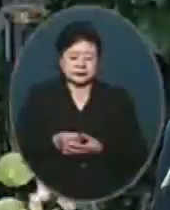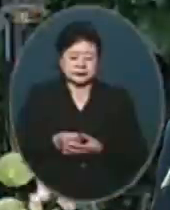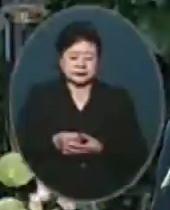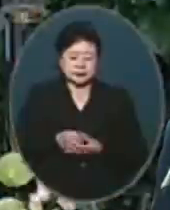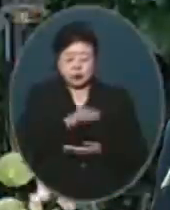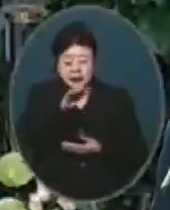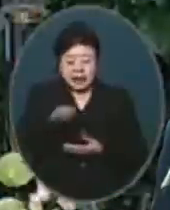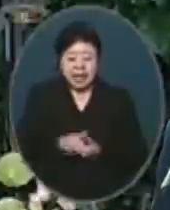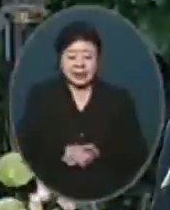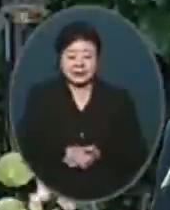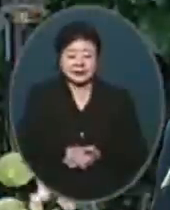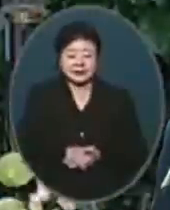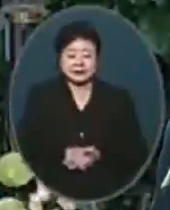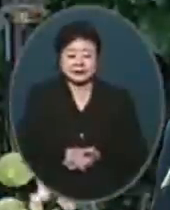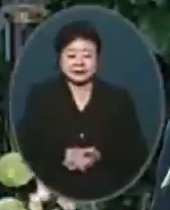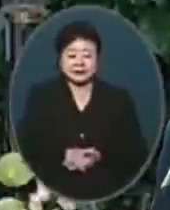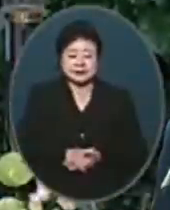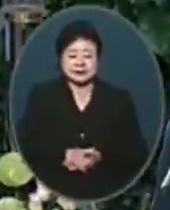우리가